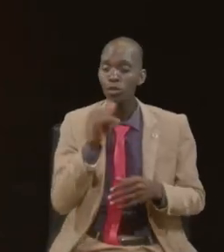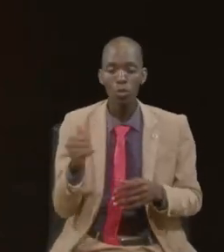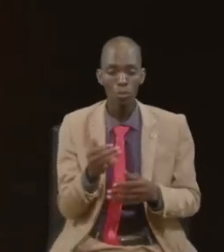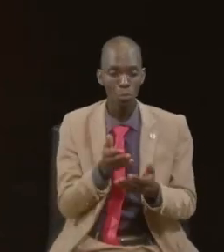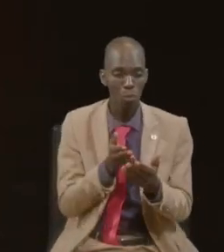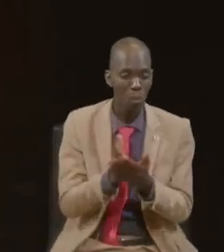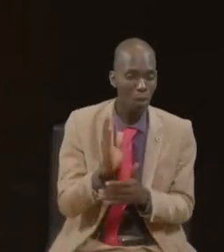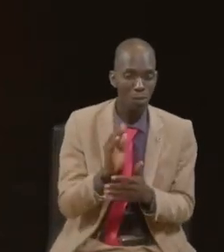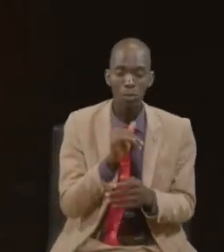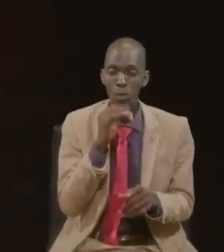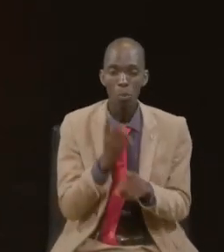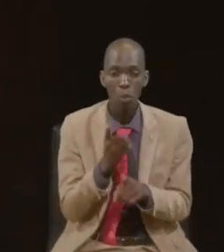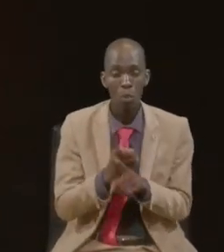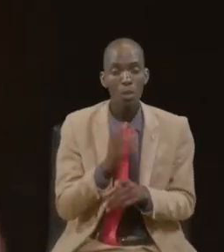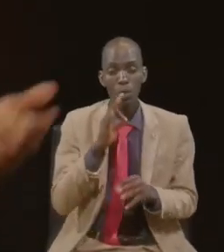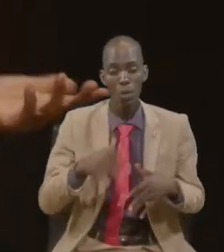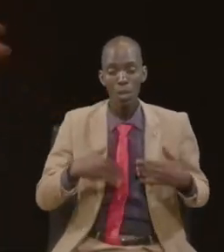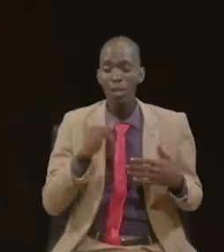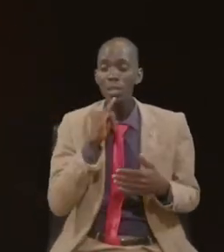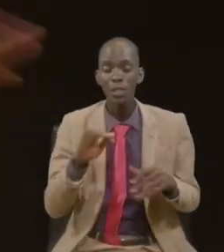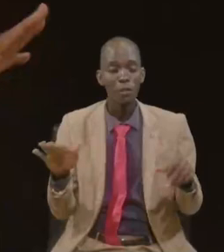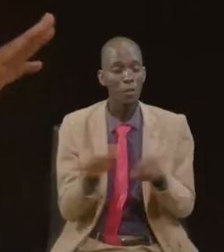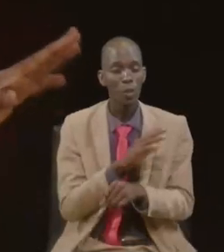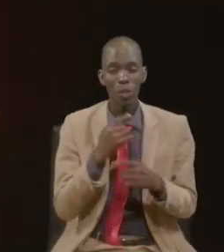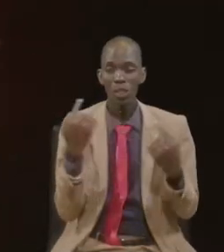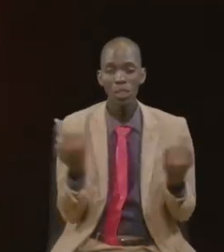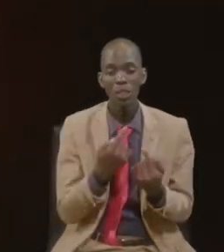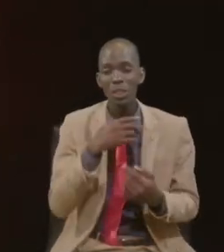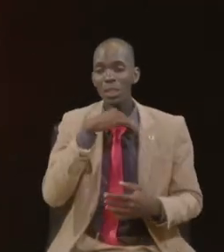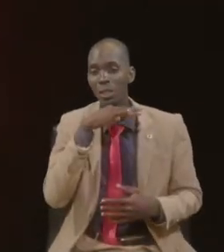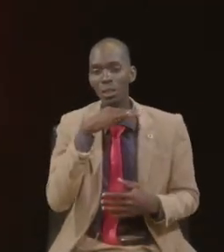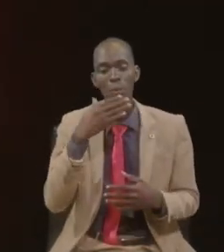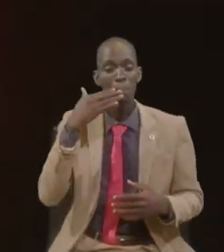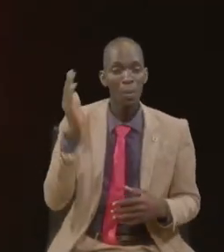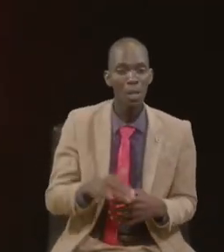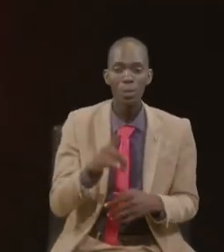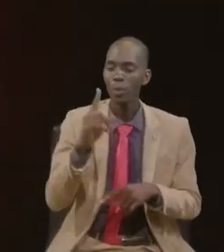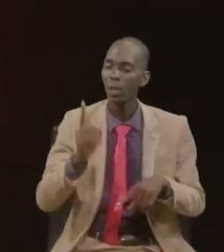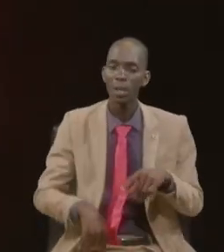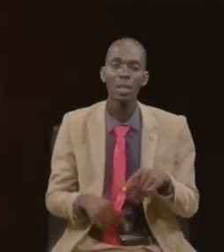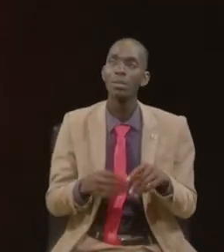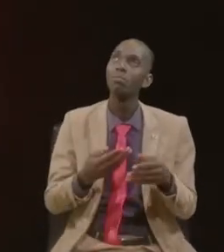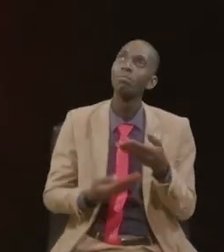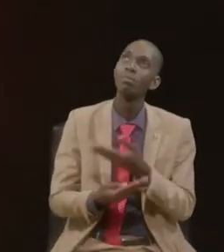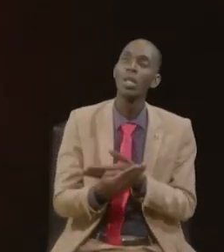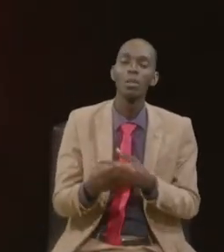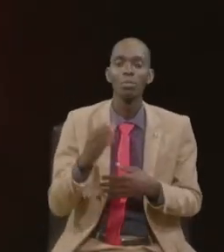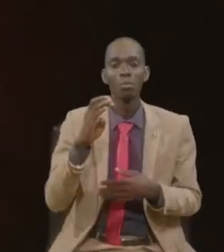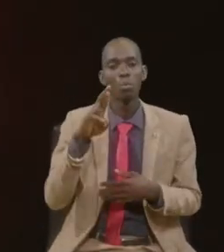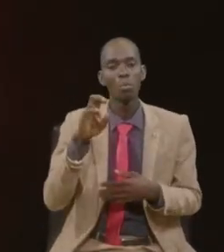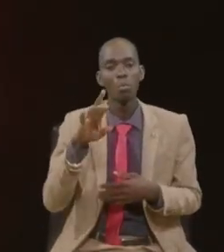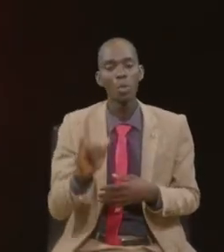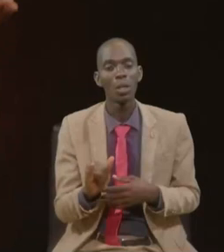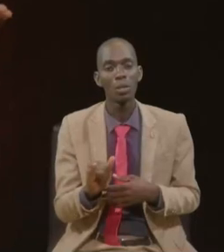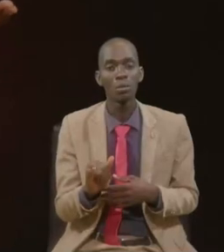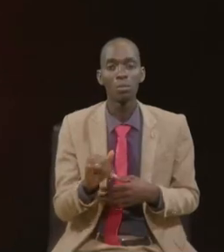méchant et vous êtes inique et vous êtes pécheur, vous ne pouvez pas corrompre Dieu parce qu'il est le